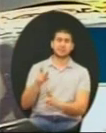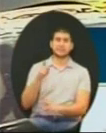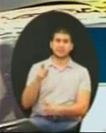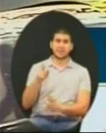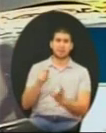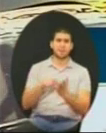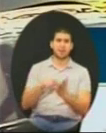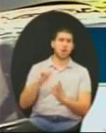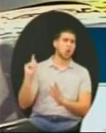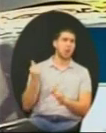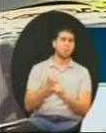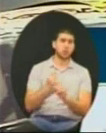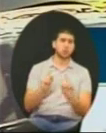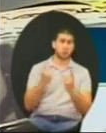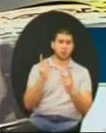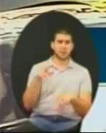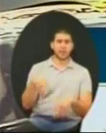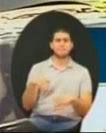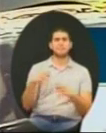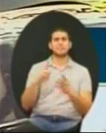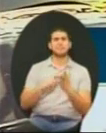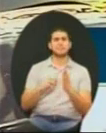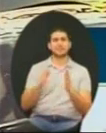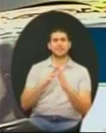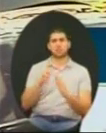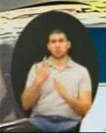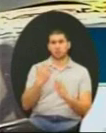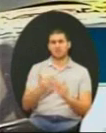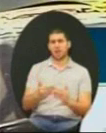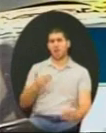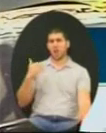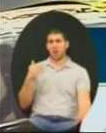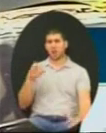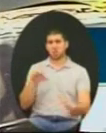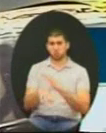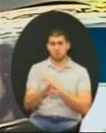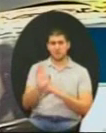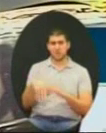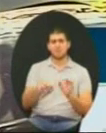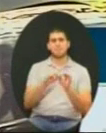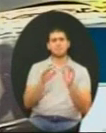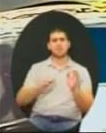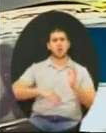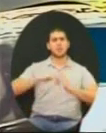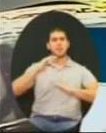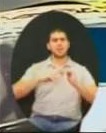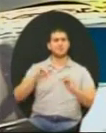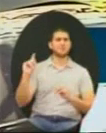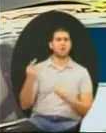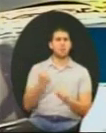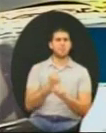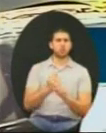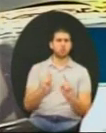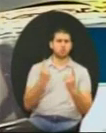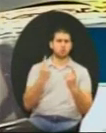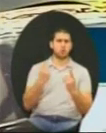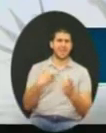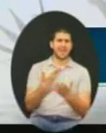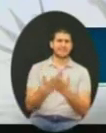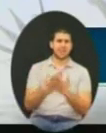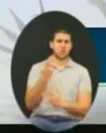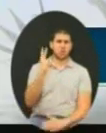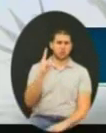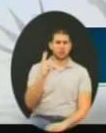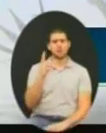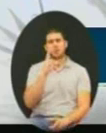נובע מכלל הפעולות שנעשות, גם כמובן ממס דירה שלישית והרחקת המשקיעים, וגם כמובן מהתחלות הבנייה וכל הפעולות שנעשות בצד ההיצע. אבל בואו